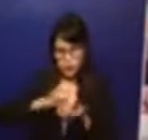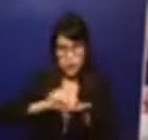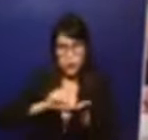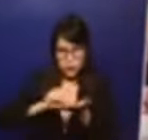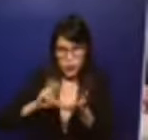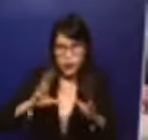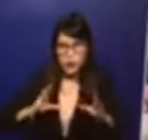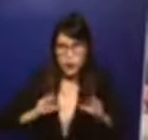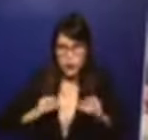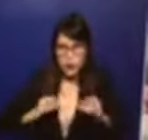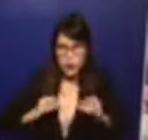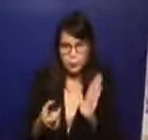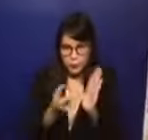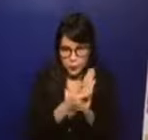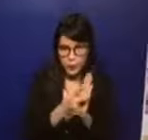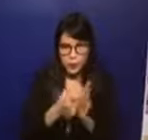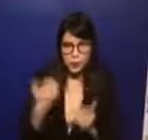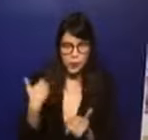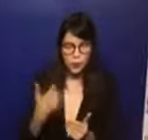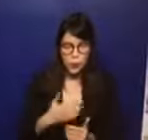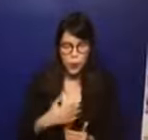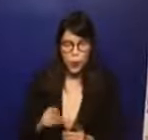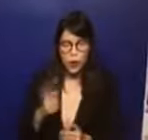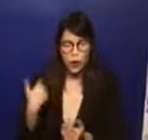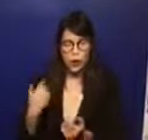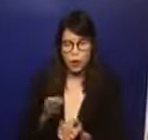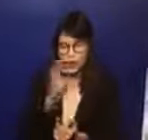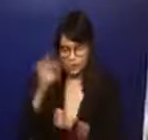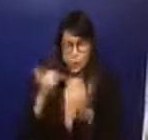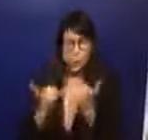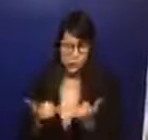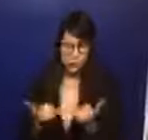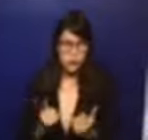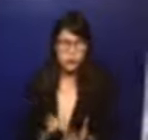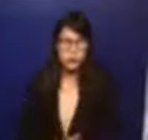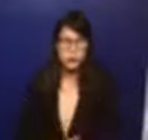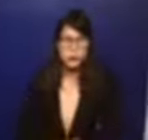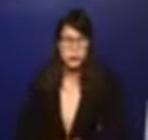ด์ขึ้นไปแล้วมีลายเซ็นกำกับดิฉันในประเด็นนี้ในวันนี้ค่ะ